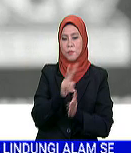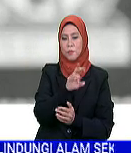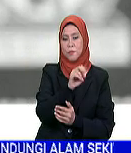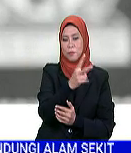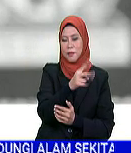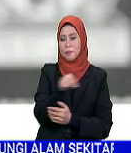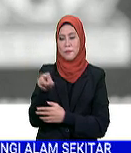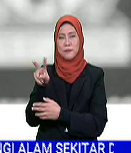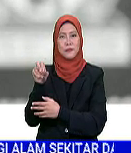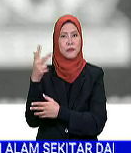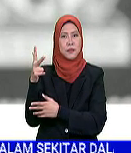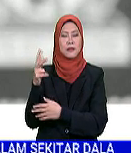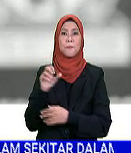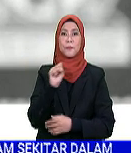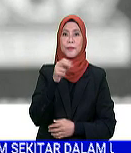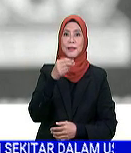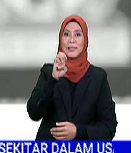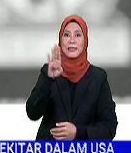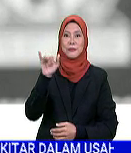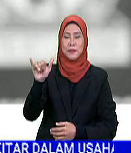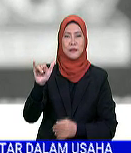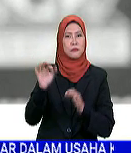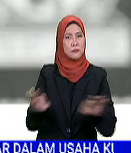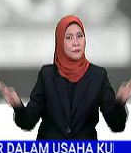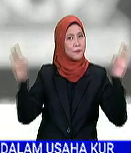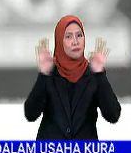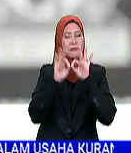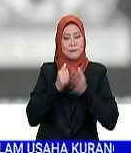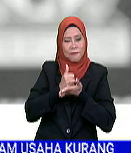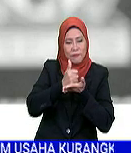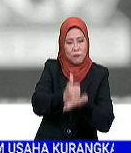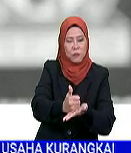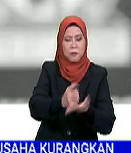hingga 2013. Shebby merupakan antara watak penting yang membantu